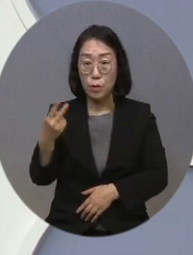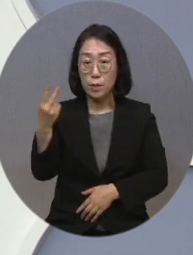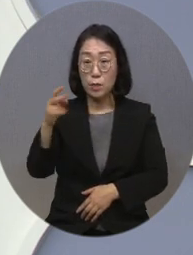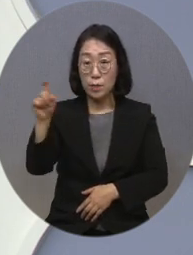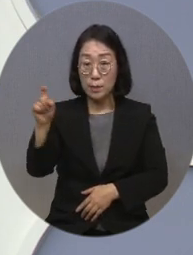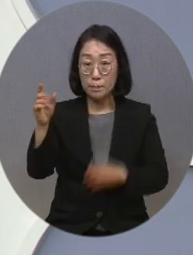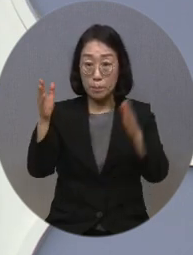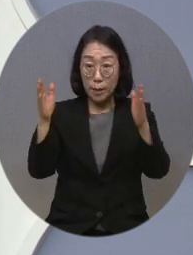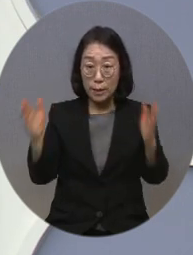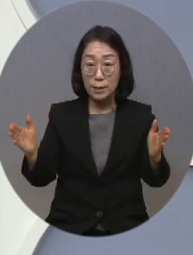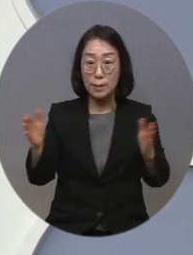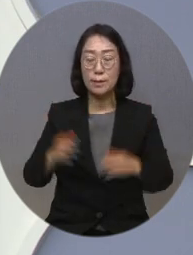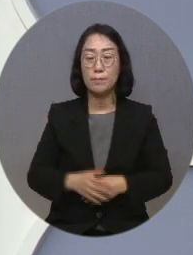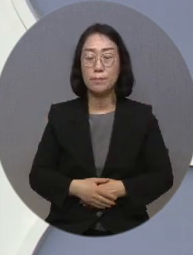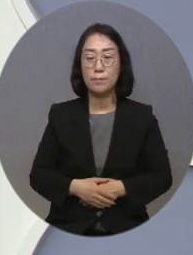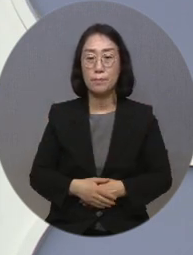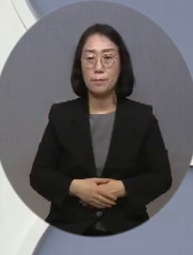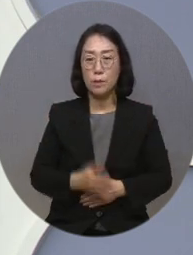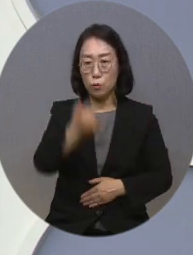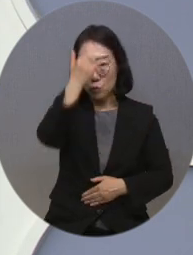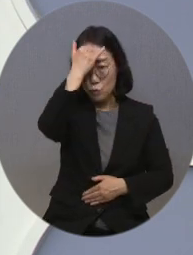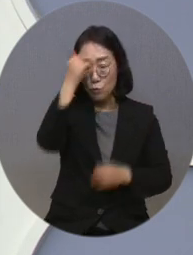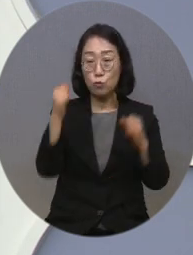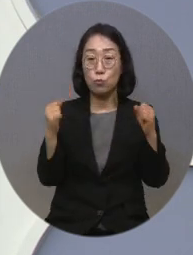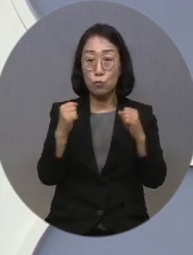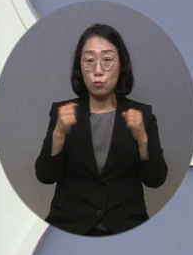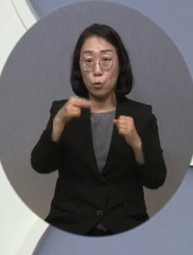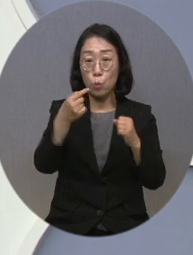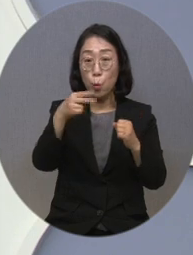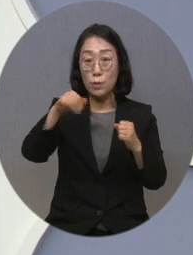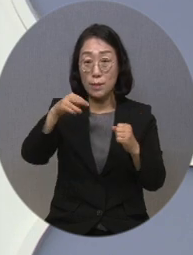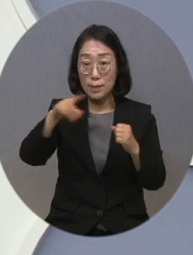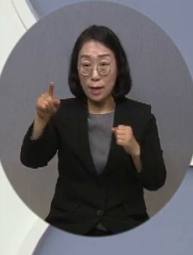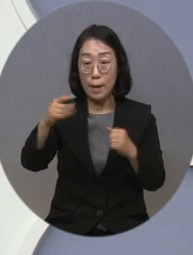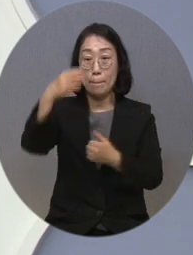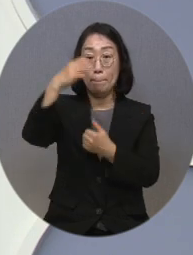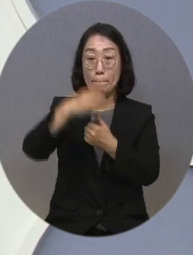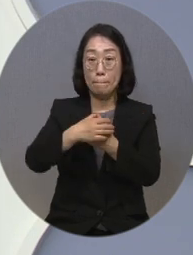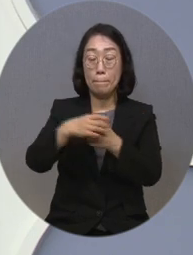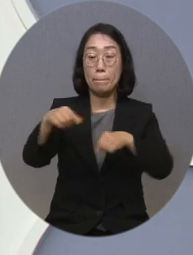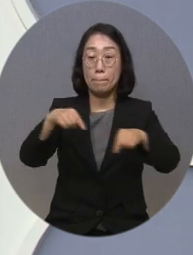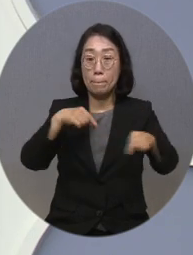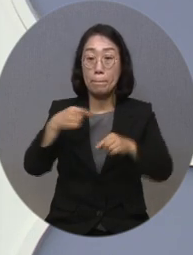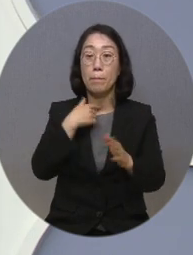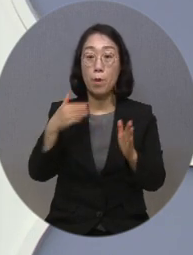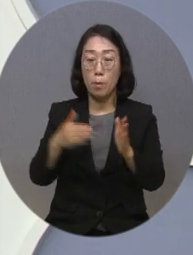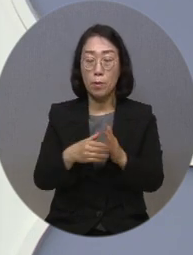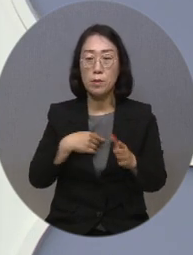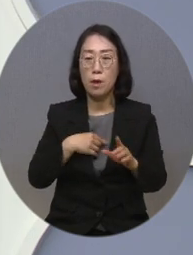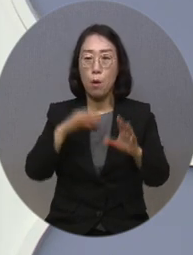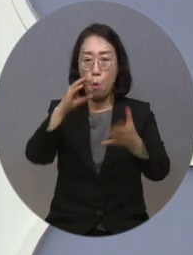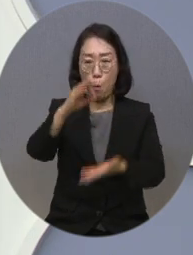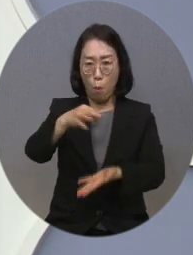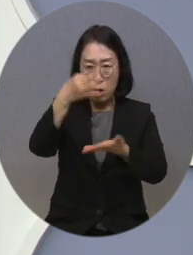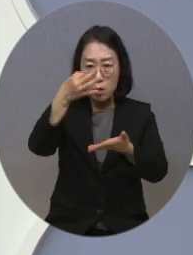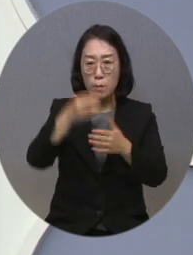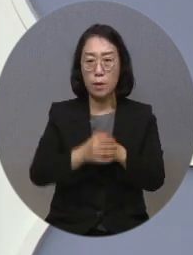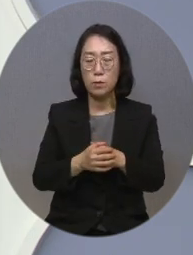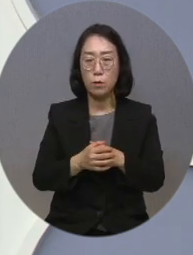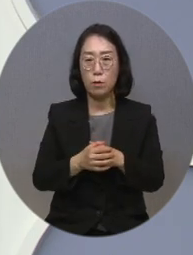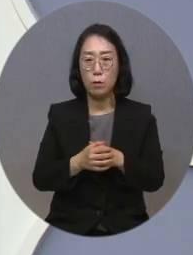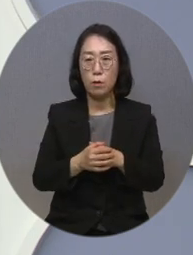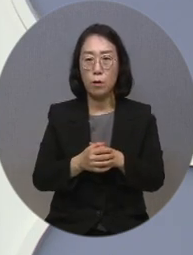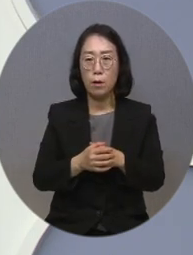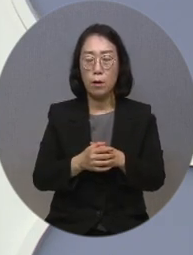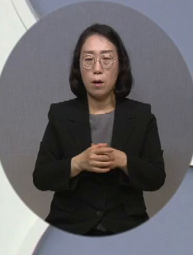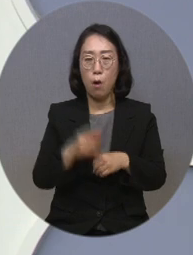2010년까지 충북 도지사를 했습니다. 그렇죠. 그때 제 월급에서 제가 익명으로